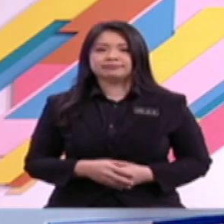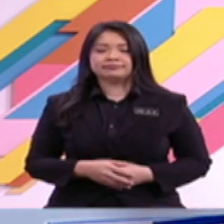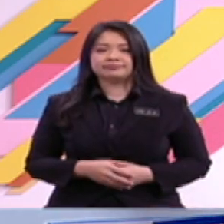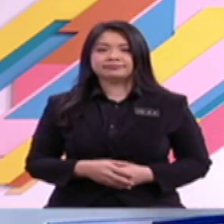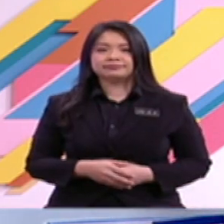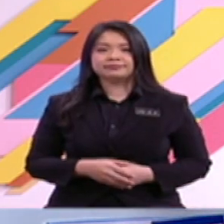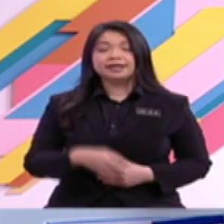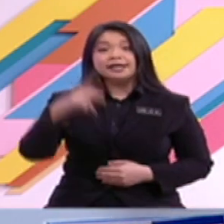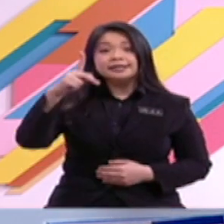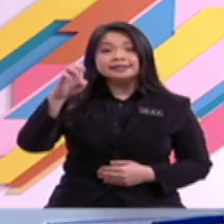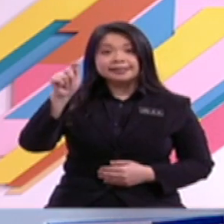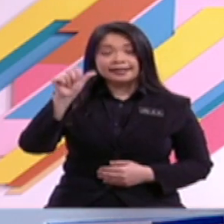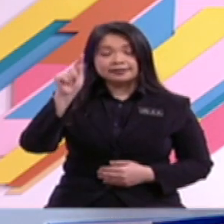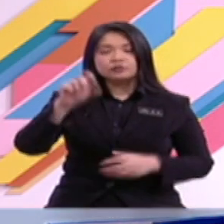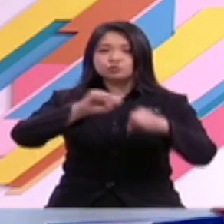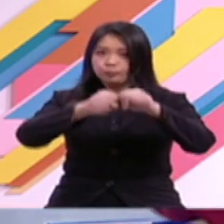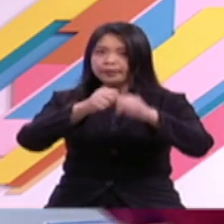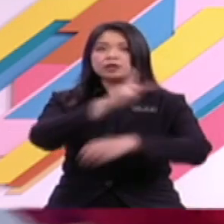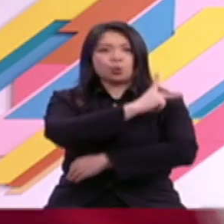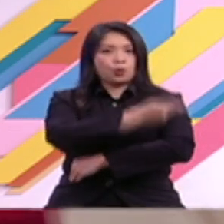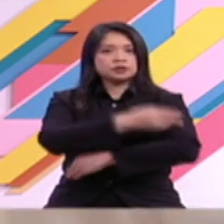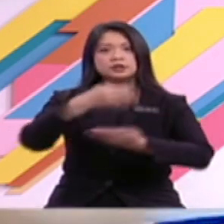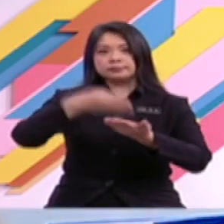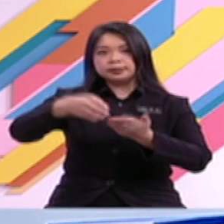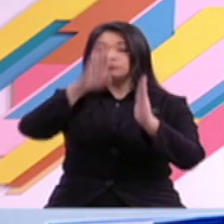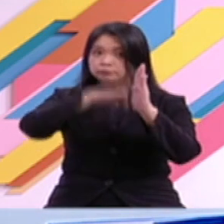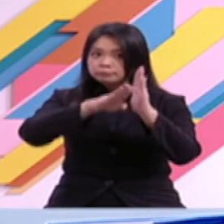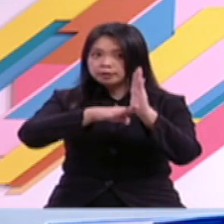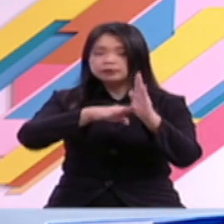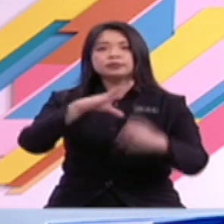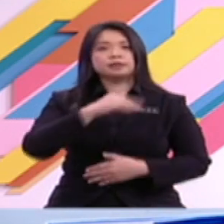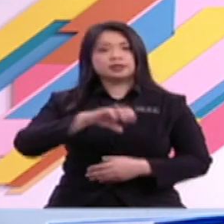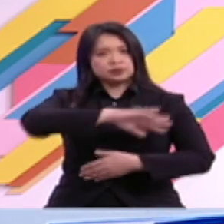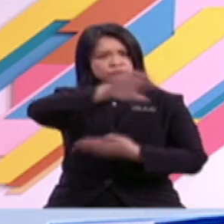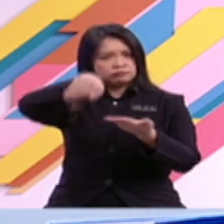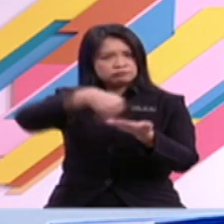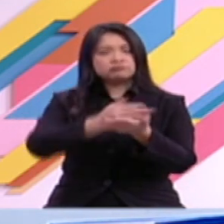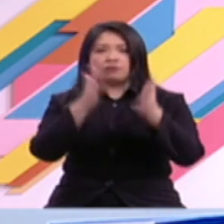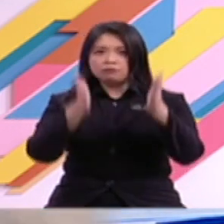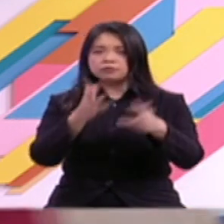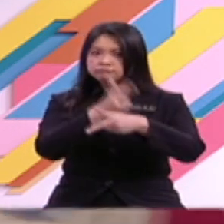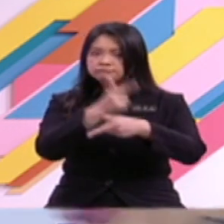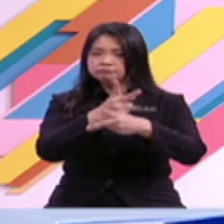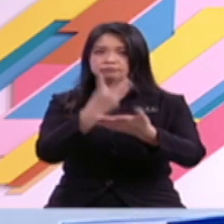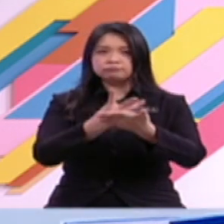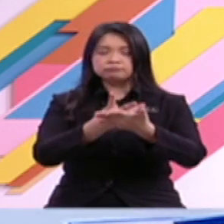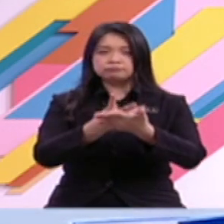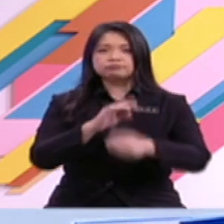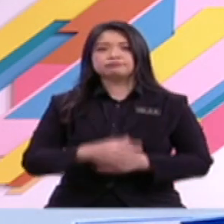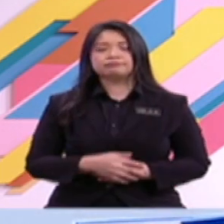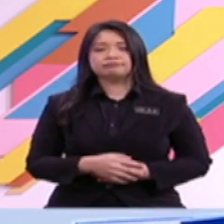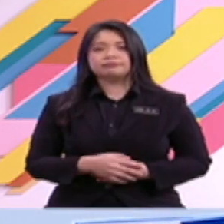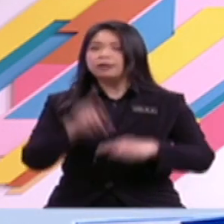weight loss membeli kurang Iya Semua orang dapat menyimpan duit yang kita tak boleh nak buat